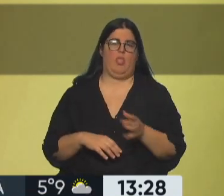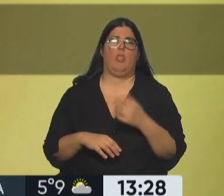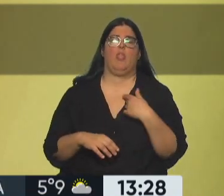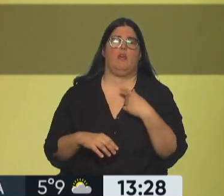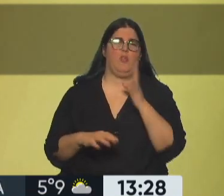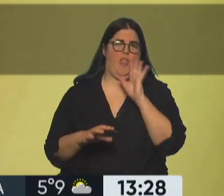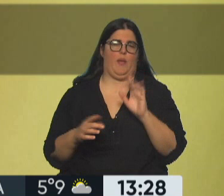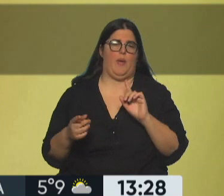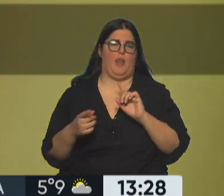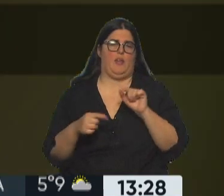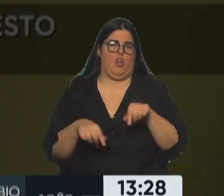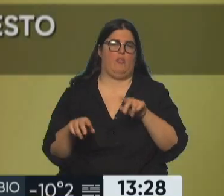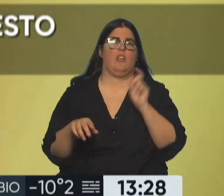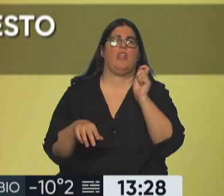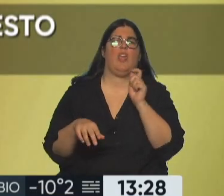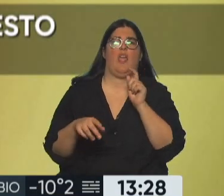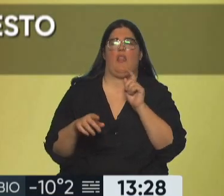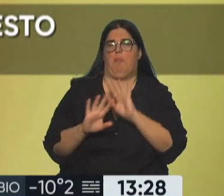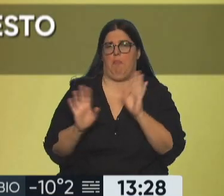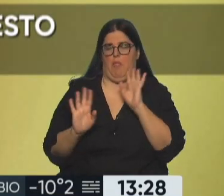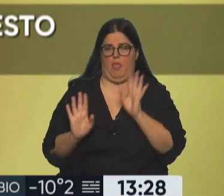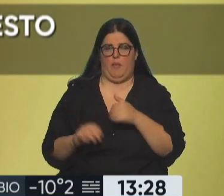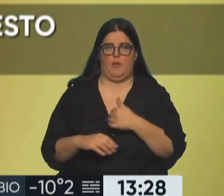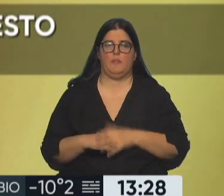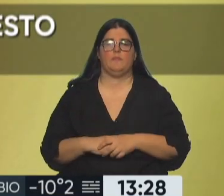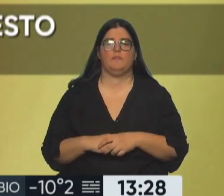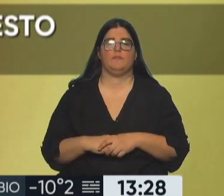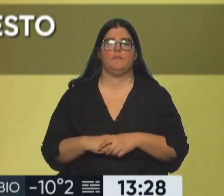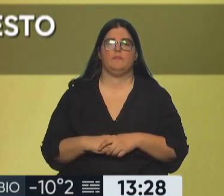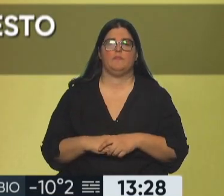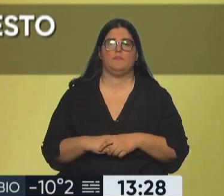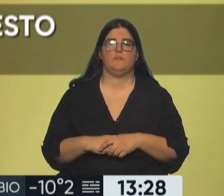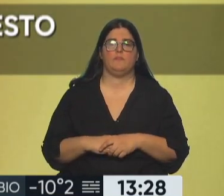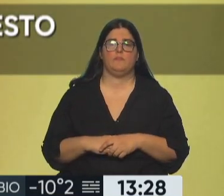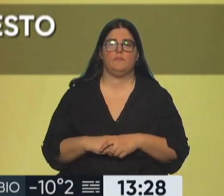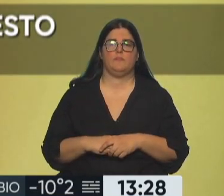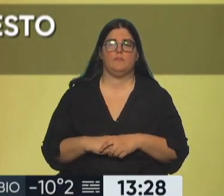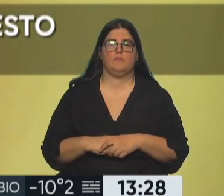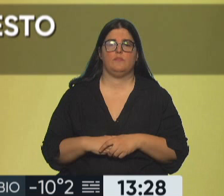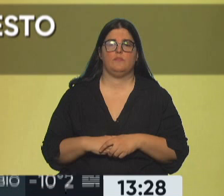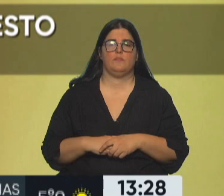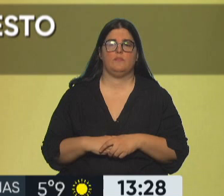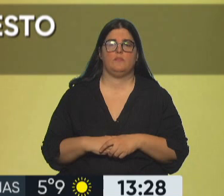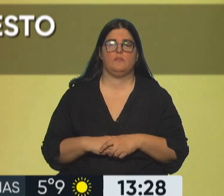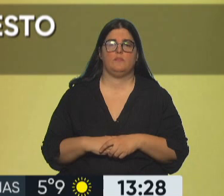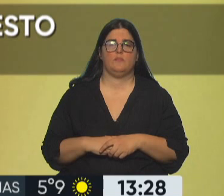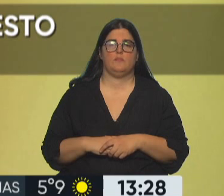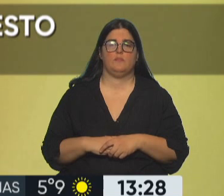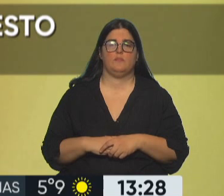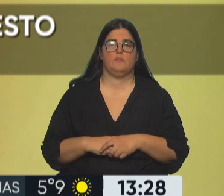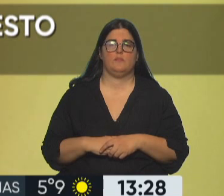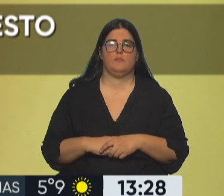усвідомлюють, хто має відношення. Ви знаєте, коли Україна говорила і зверталась до країн світу